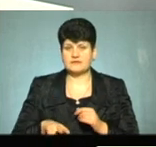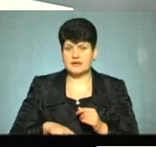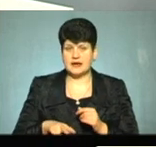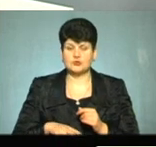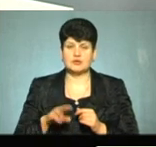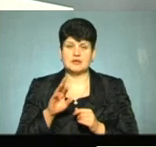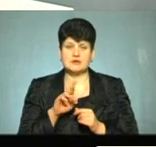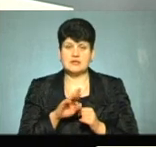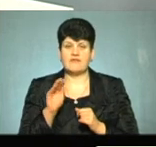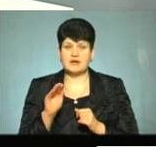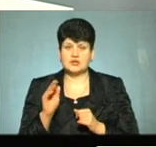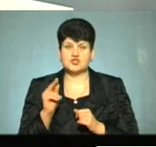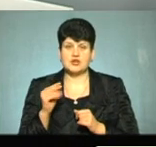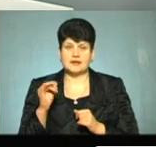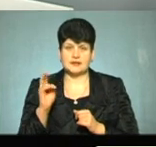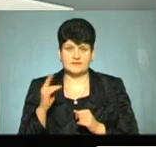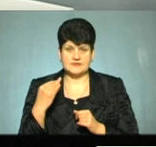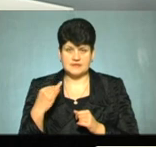директор Ярослав Федорович Чайківський,